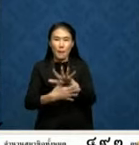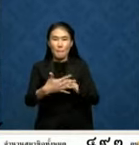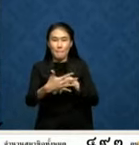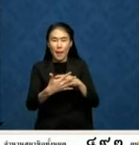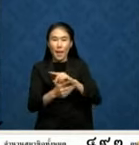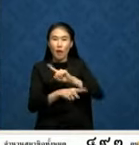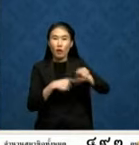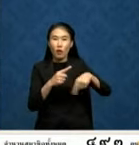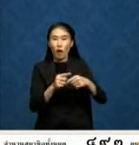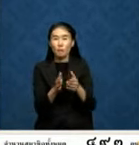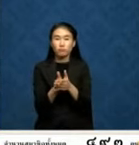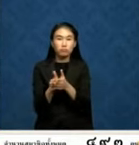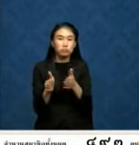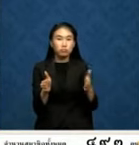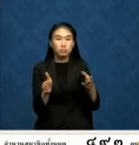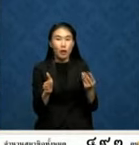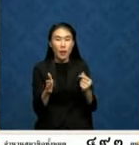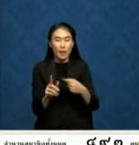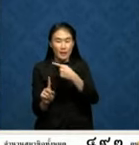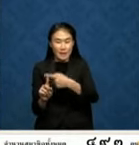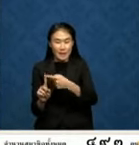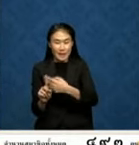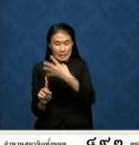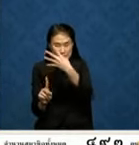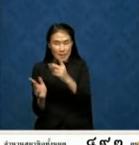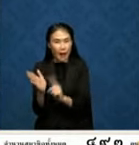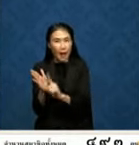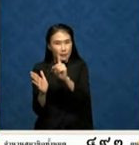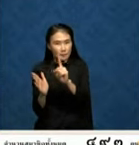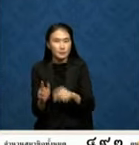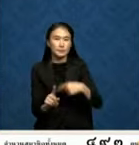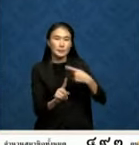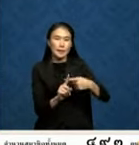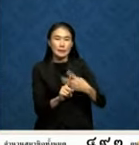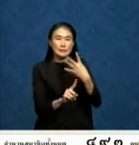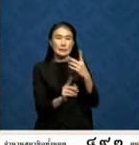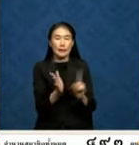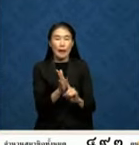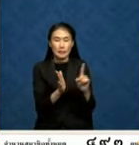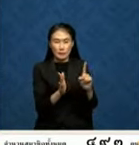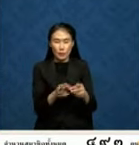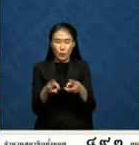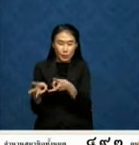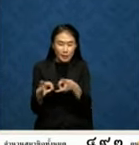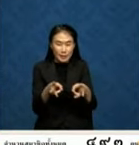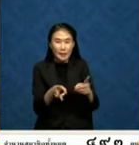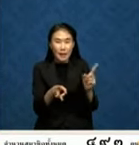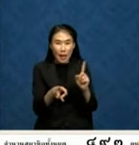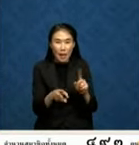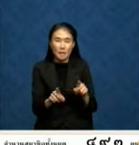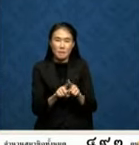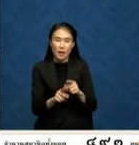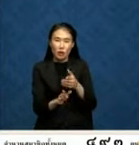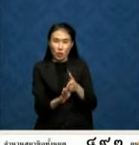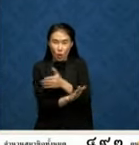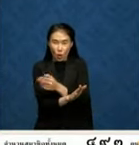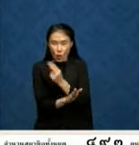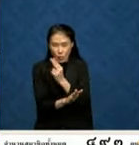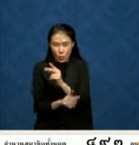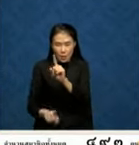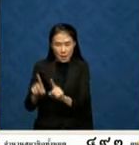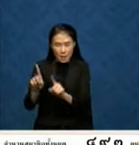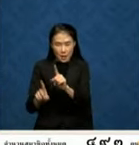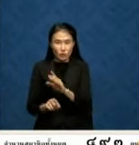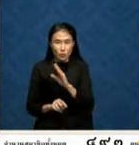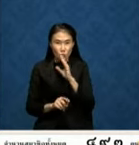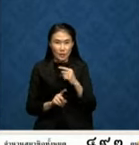อบทั้งหมดรอบละ4เดือนนะครับก็เลยใช้วิธีที่เราจะต้องประเมินเหตุการณ์ล่วงหน้าว่าในอีก